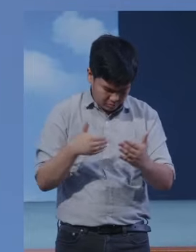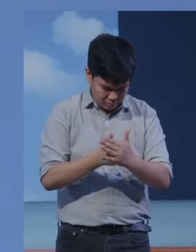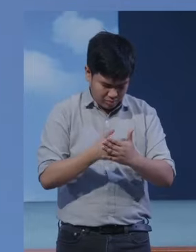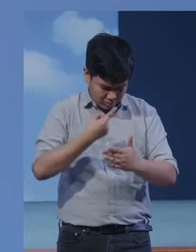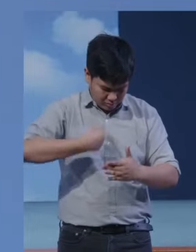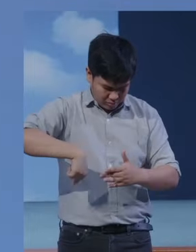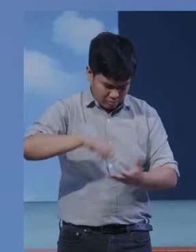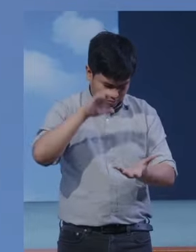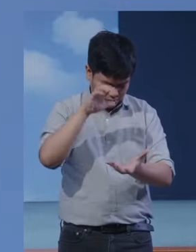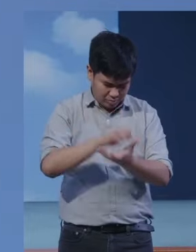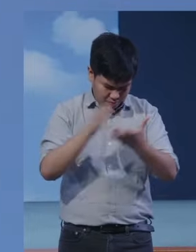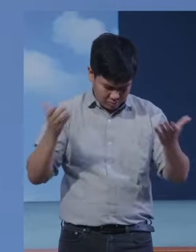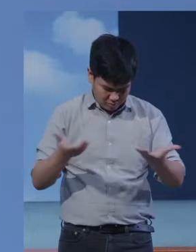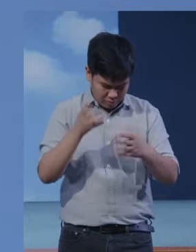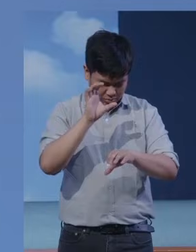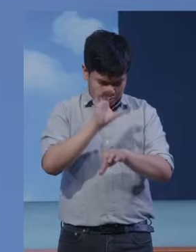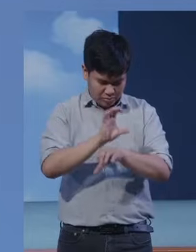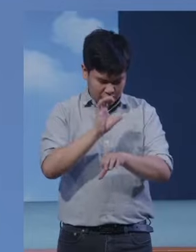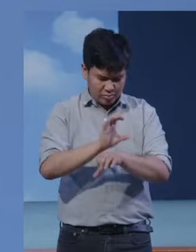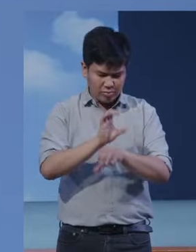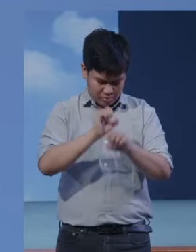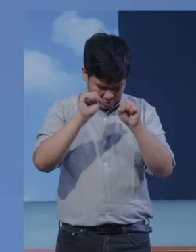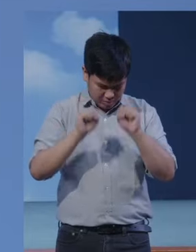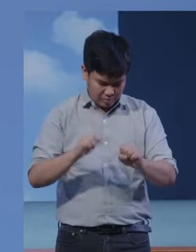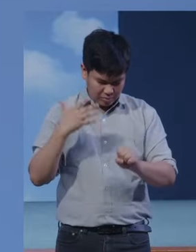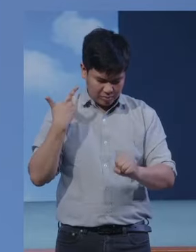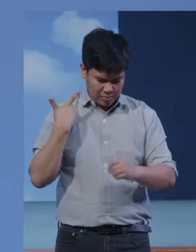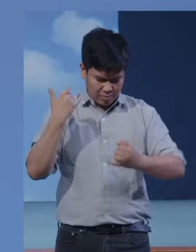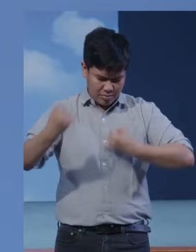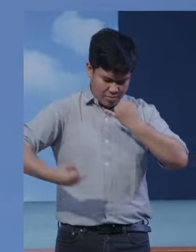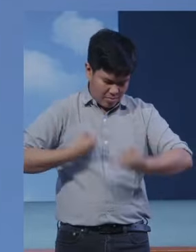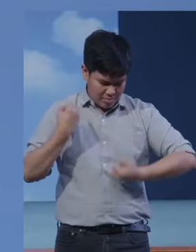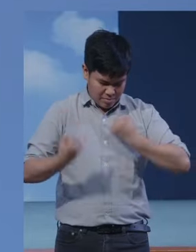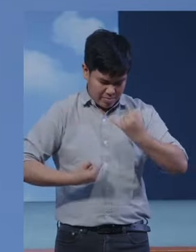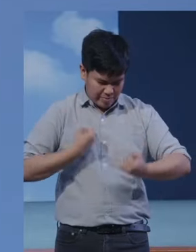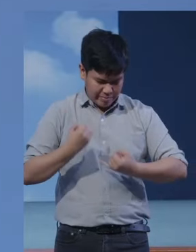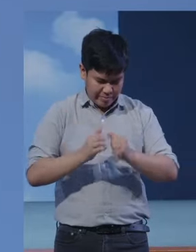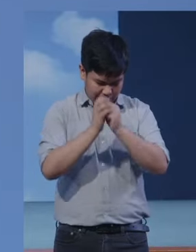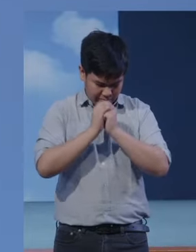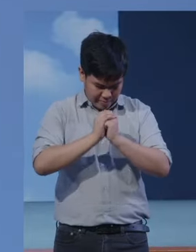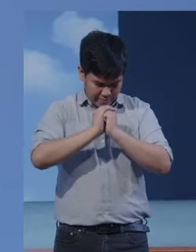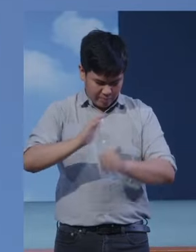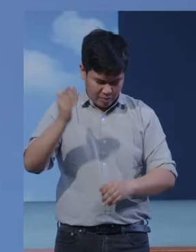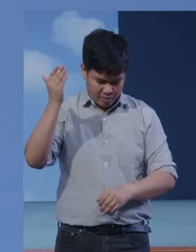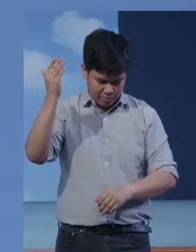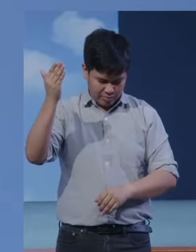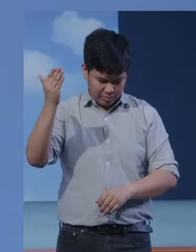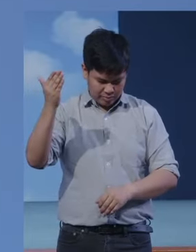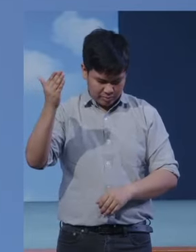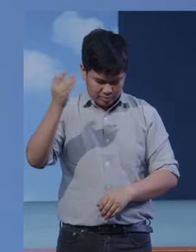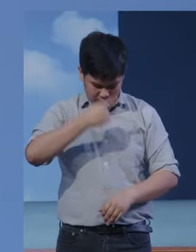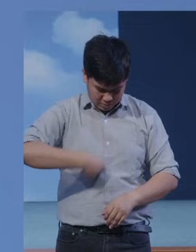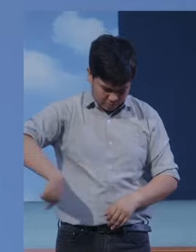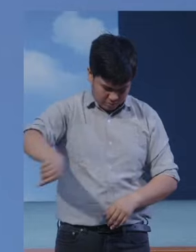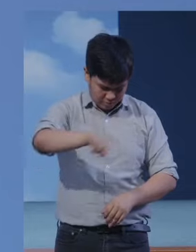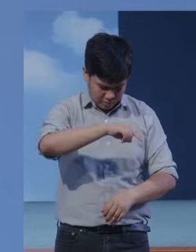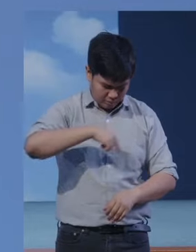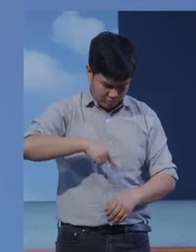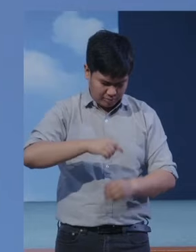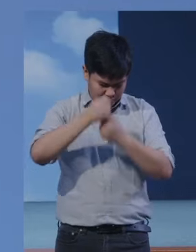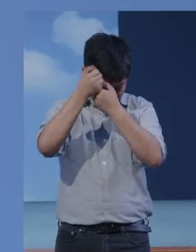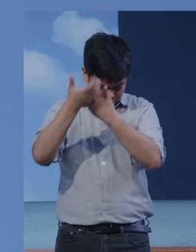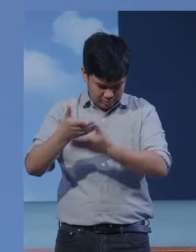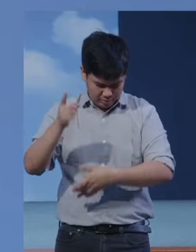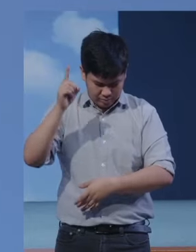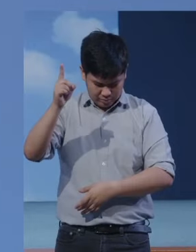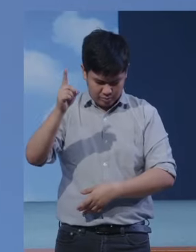mag-asawa dito sa church na ito a magkaroon ng kaligayahan sa aming pananambahan sa iyo at sa aming pagsunod sa